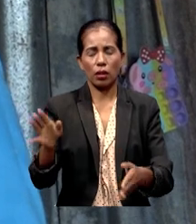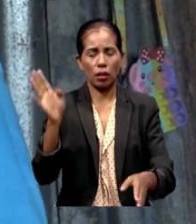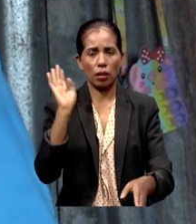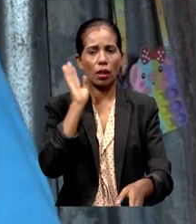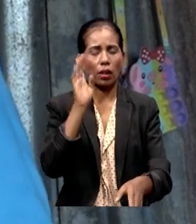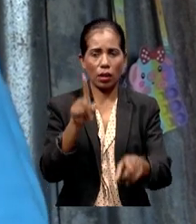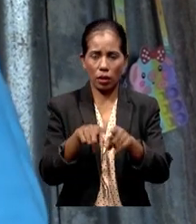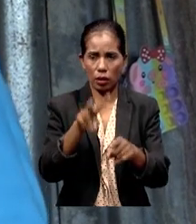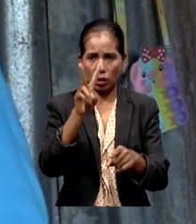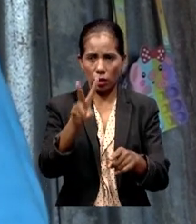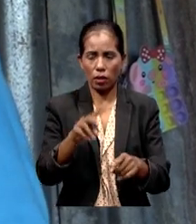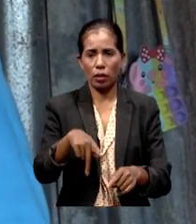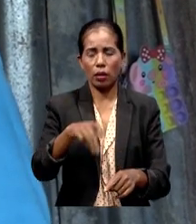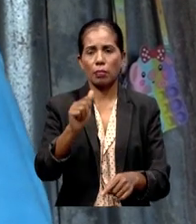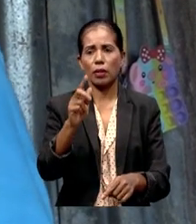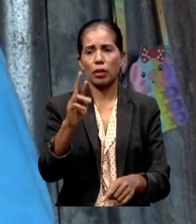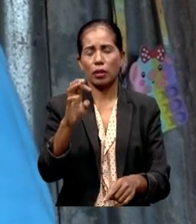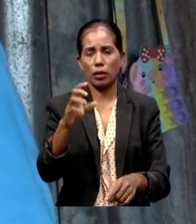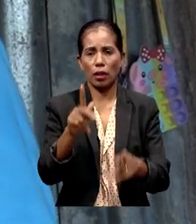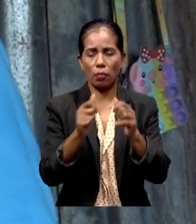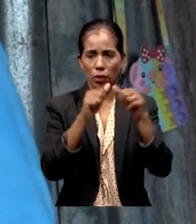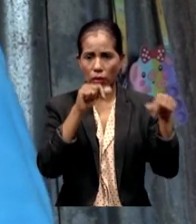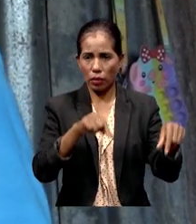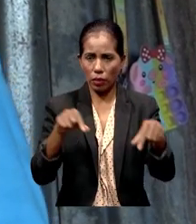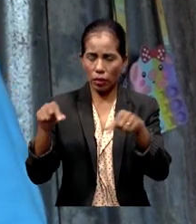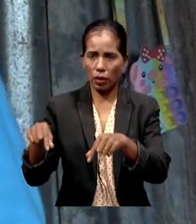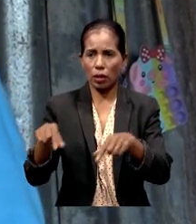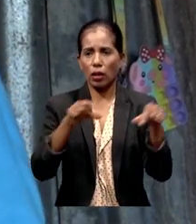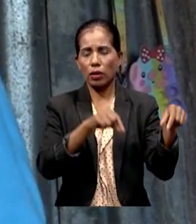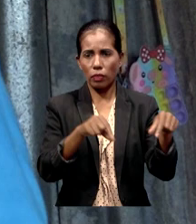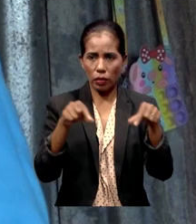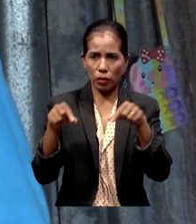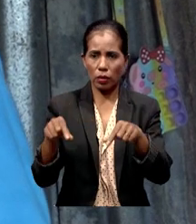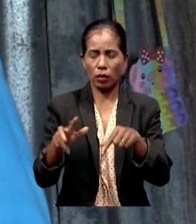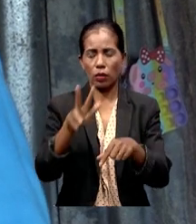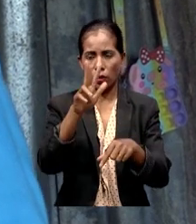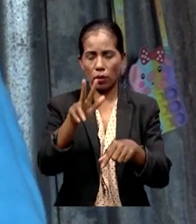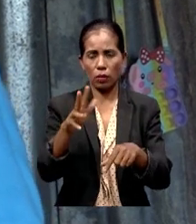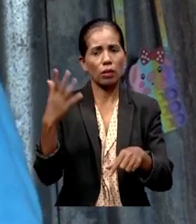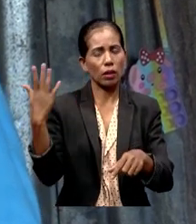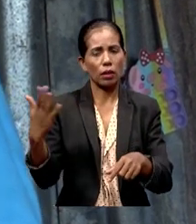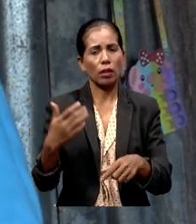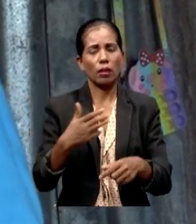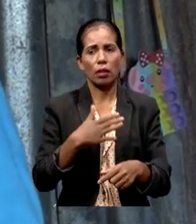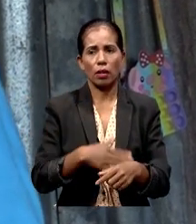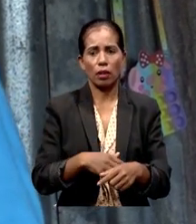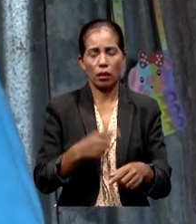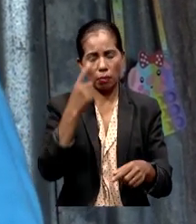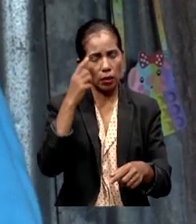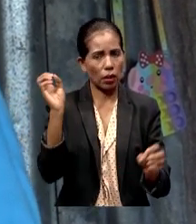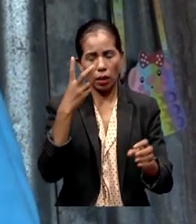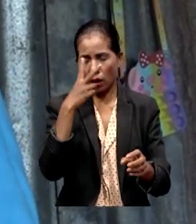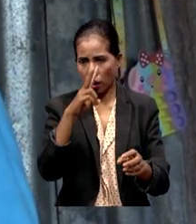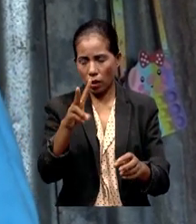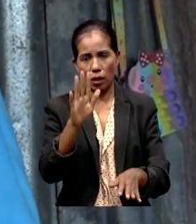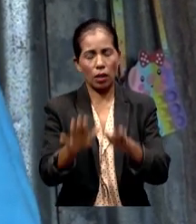rua liliu patricia ne sane ma deficiencia deficiencia ne be maka tolu kerang ini leten matan la bele hare la bele